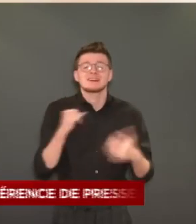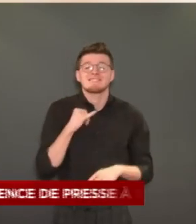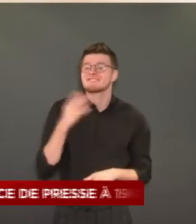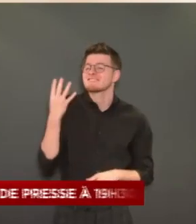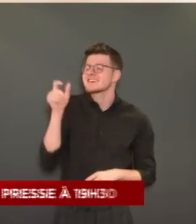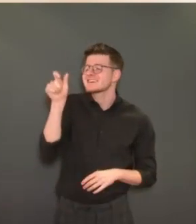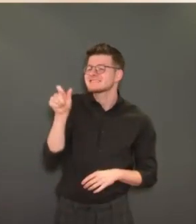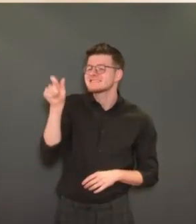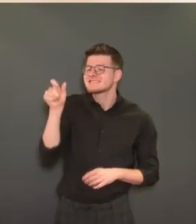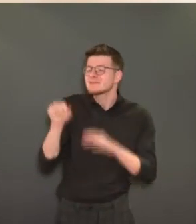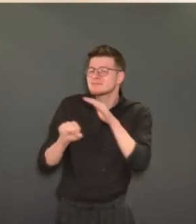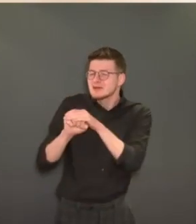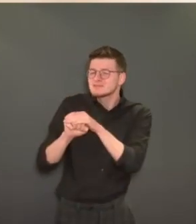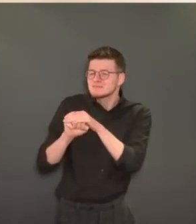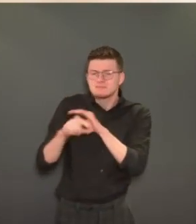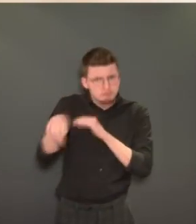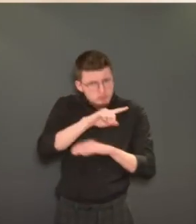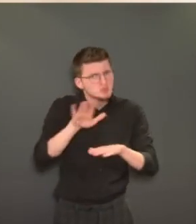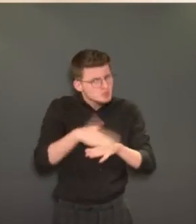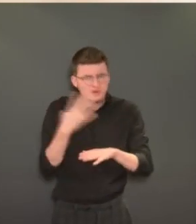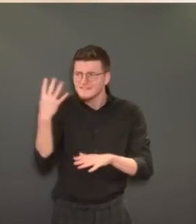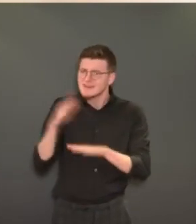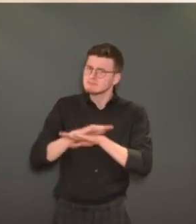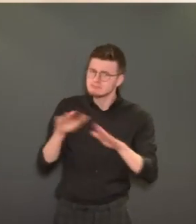pour respecter et appliquer la règle de 4.